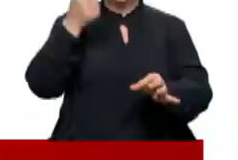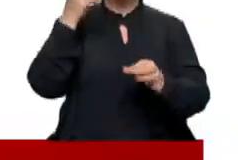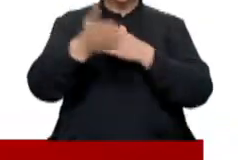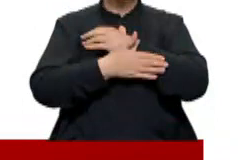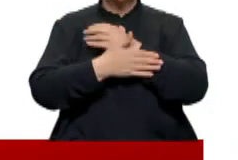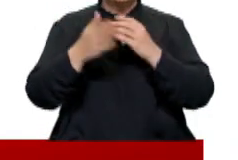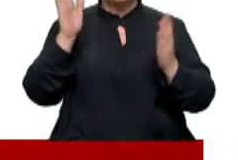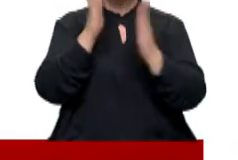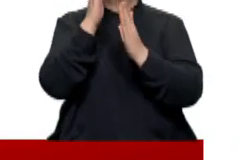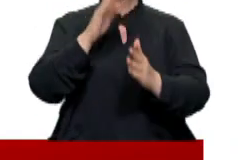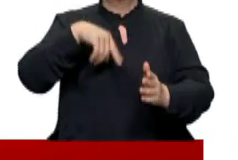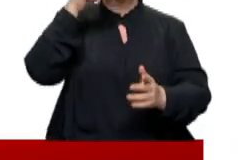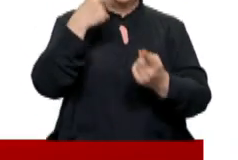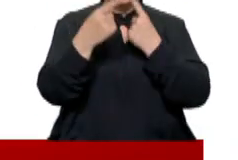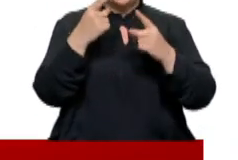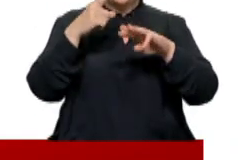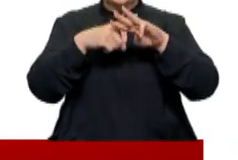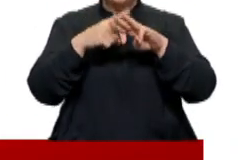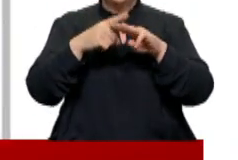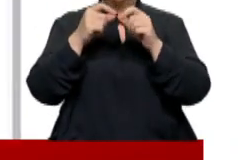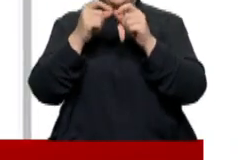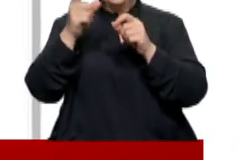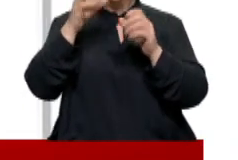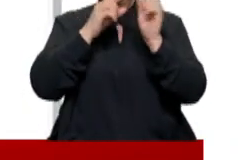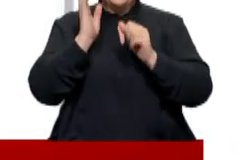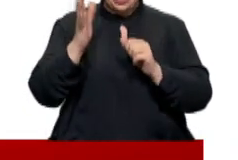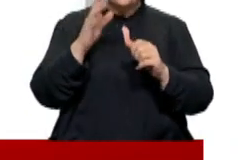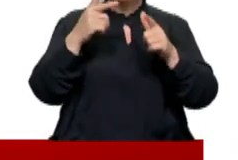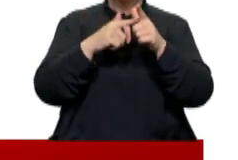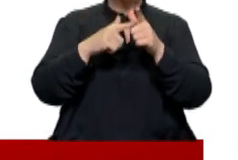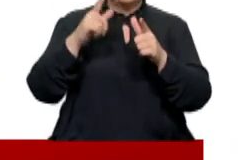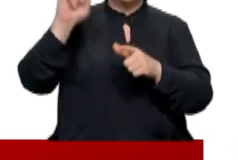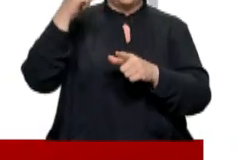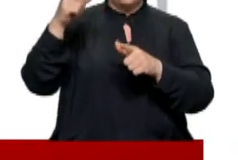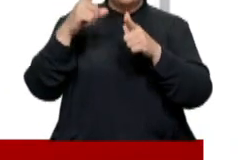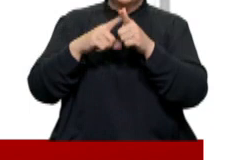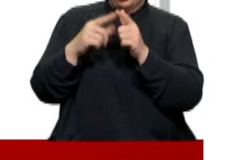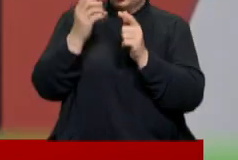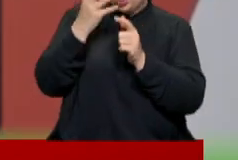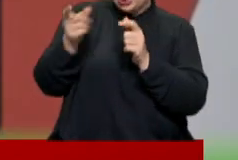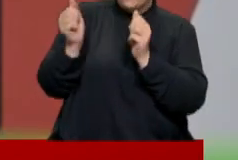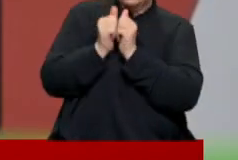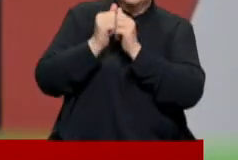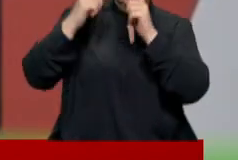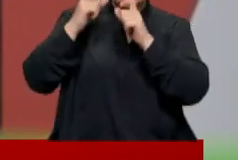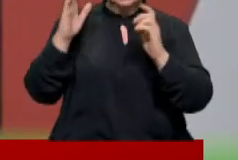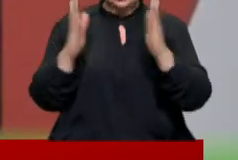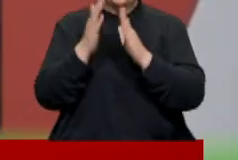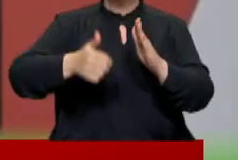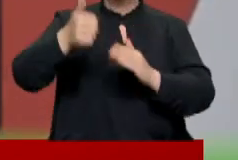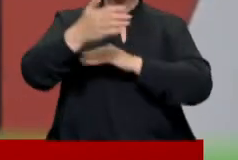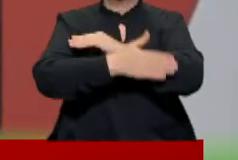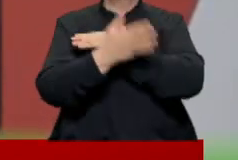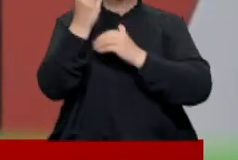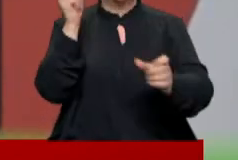yardımcıları muhalefetin gündeminde. Ebu Bekir Gizli Gider'in FETÖ lideri Fethullah Gülen'le yan yana fotoğrafına tepkiler sürerken bakan